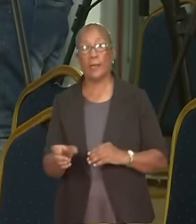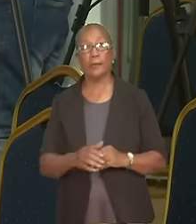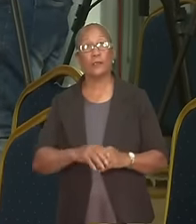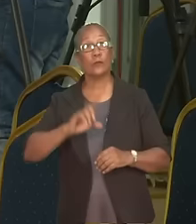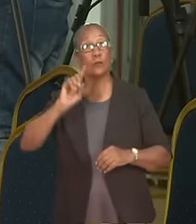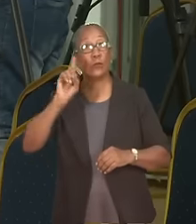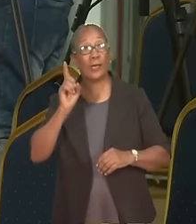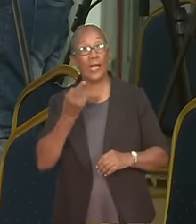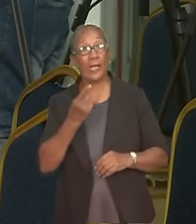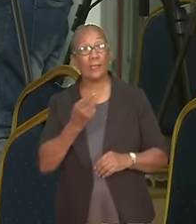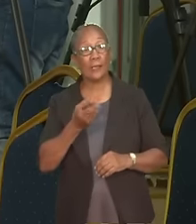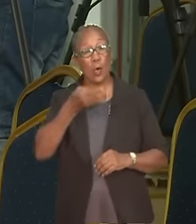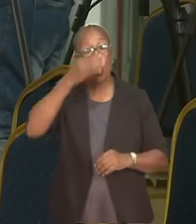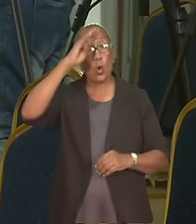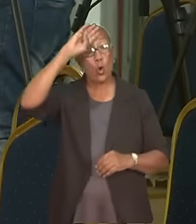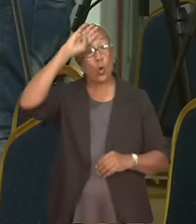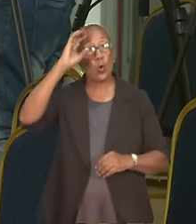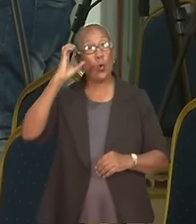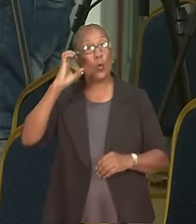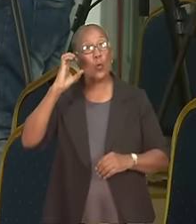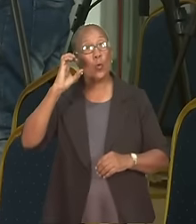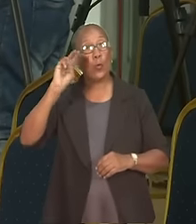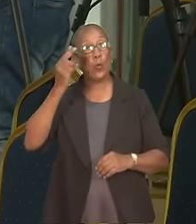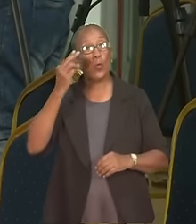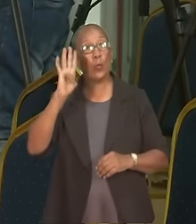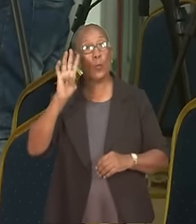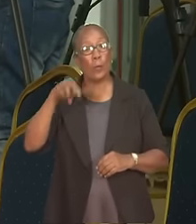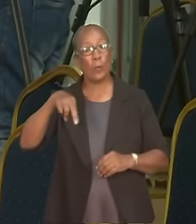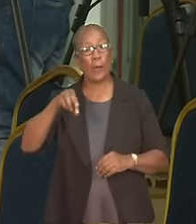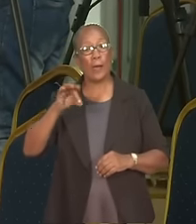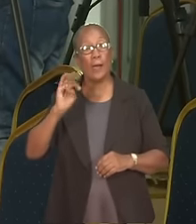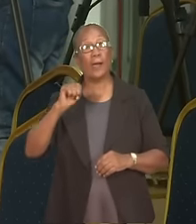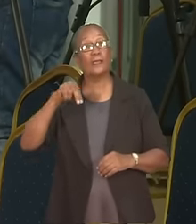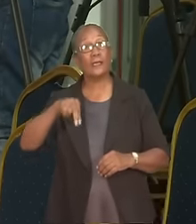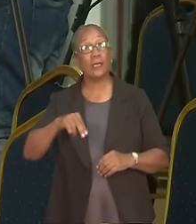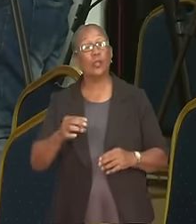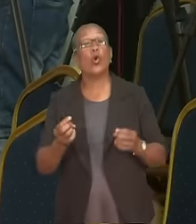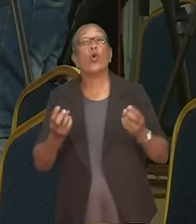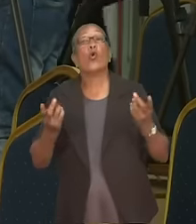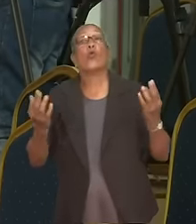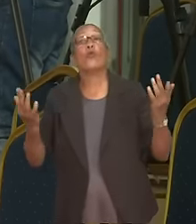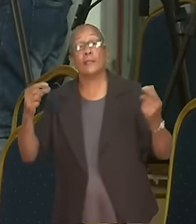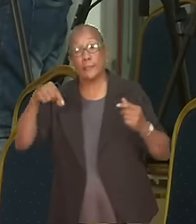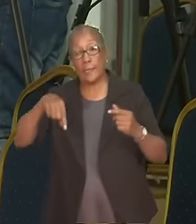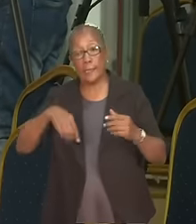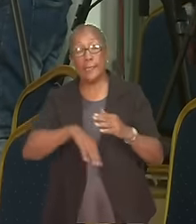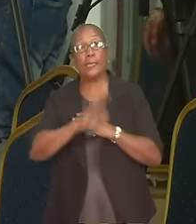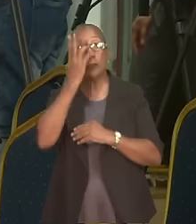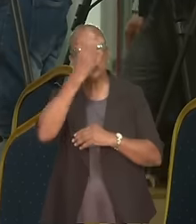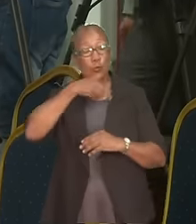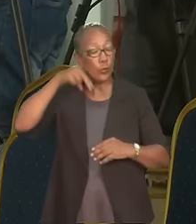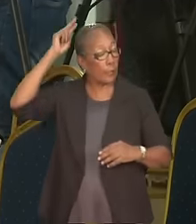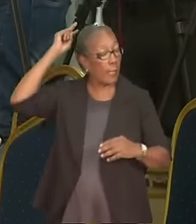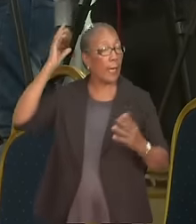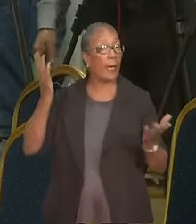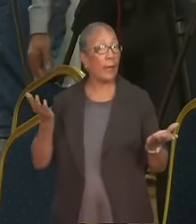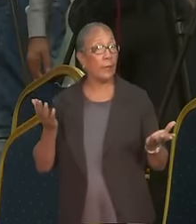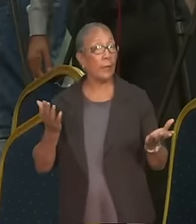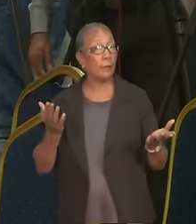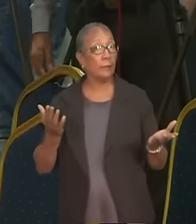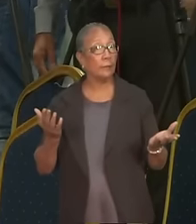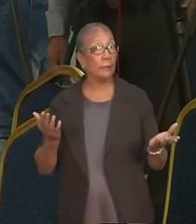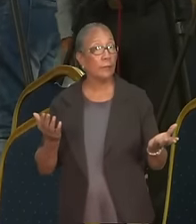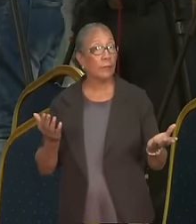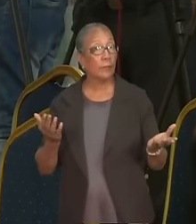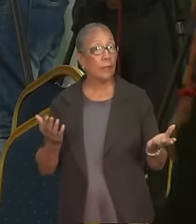de Cubanen. Hoeveel duizend zijn er hier? Hoe zien ze overal op straat, Creole? Ik heb nog